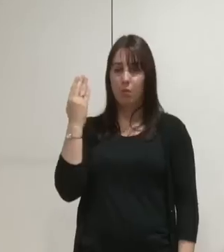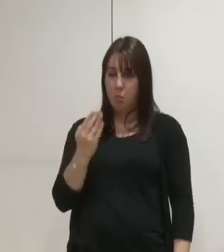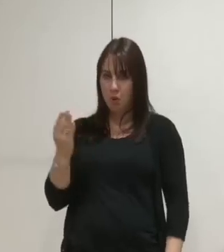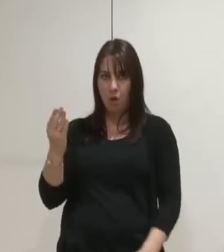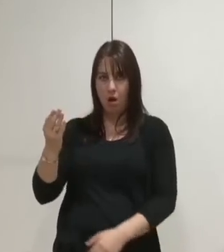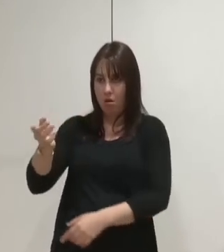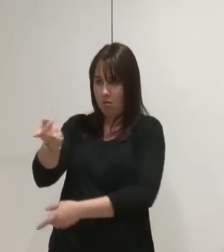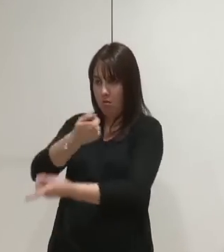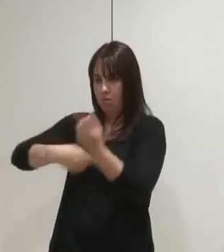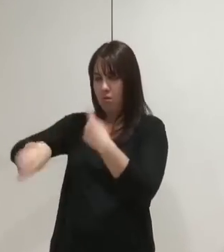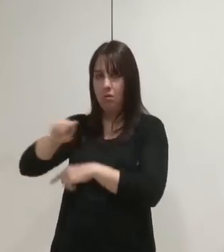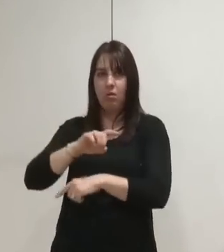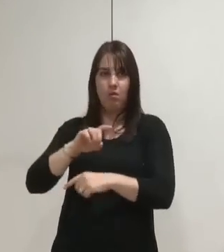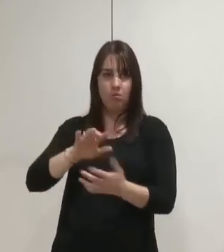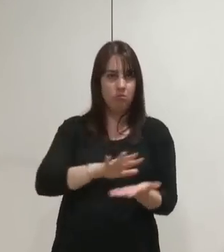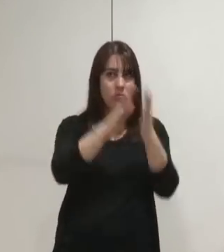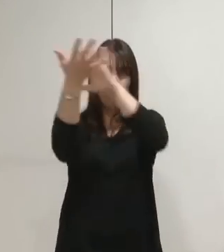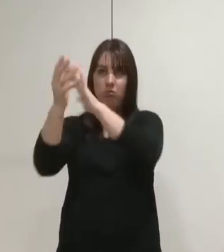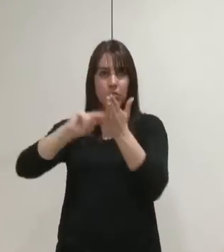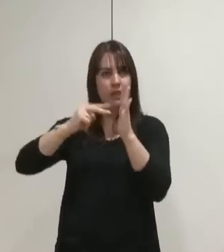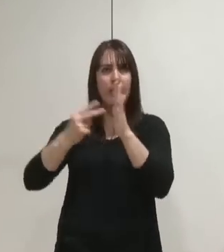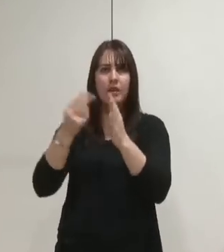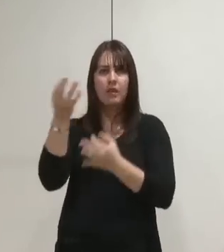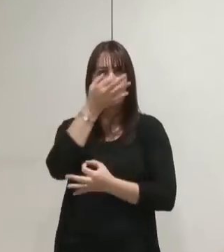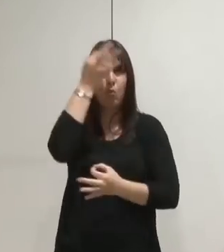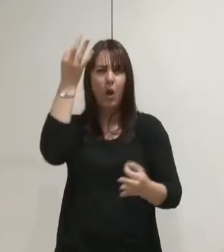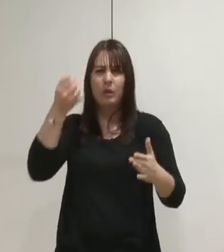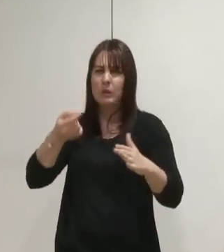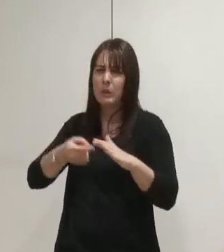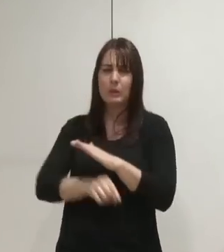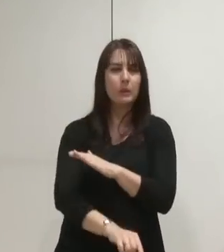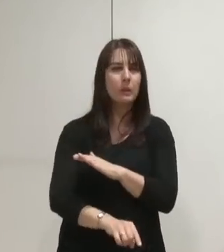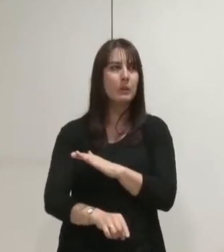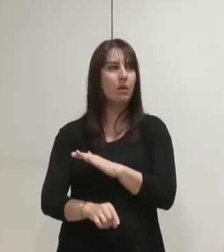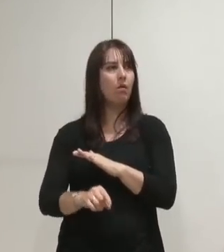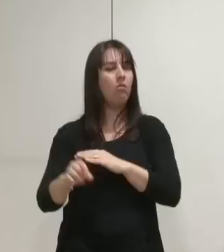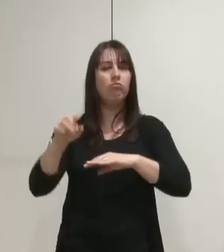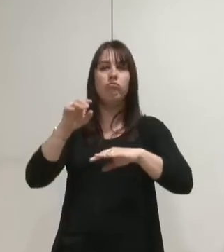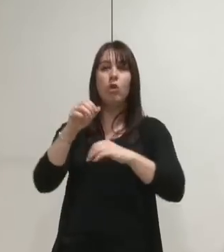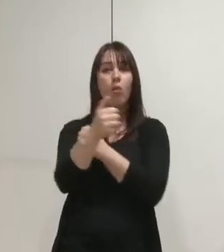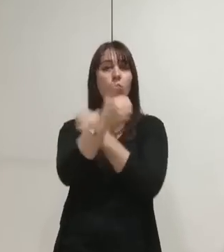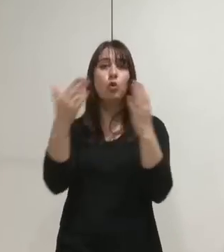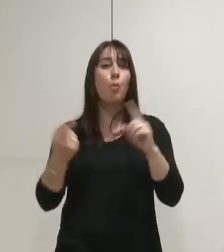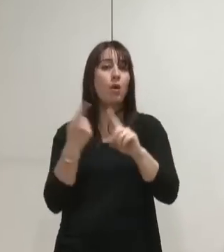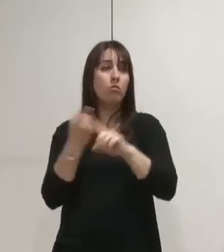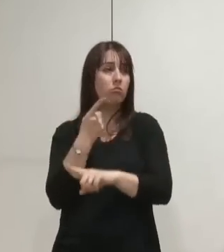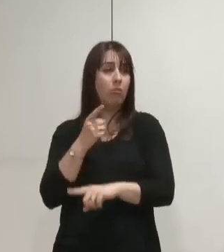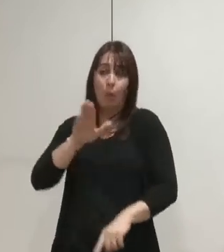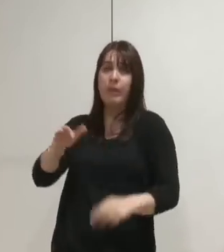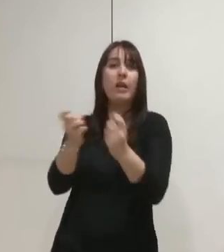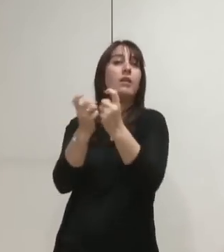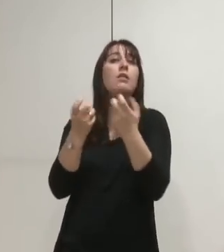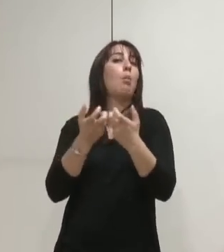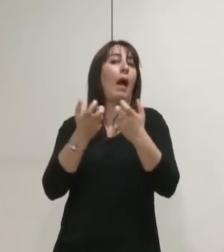contact des évolutions technologiques les plus pointues dans un secteur donné comme celui-ci